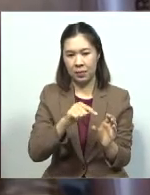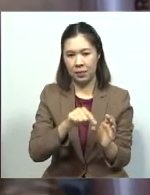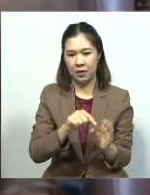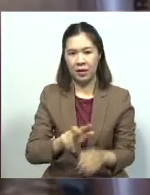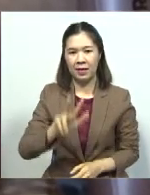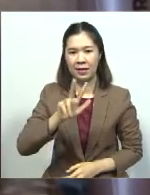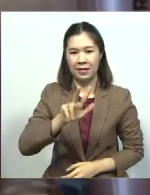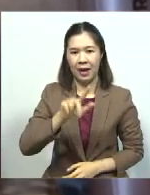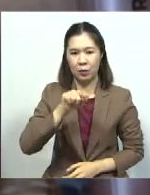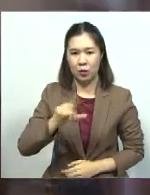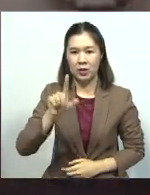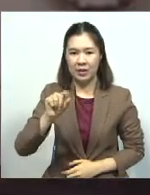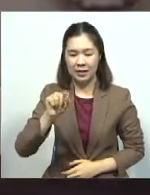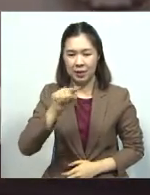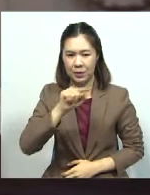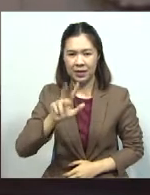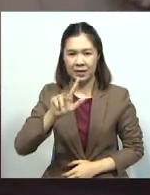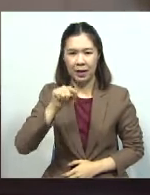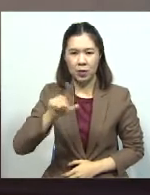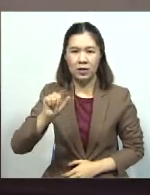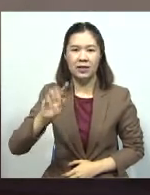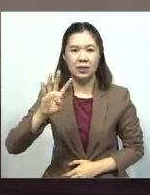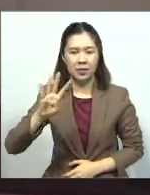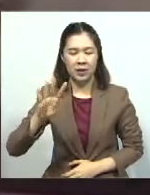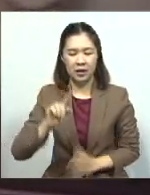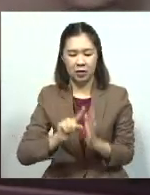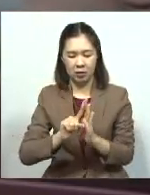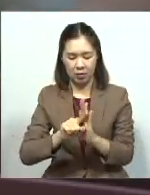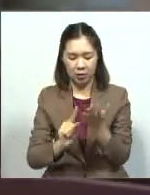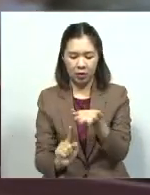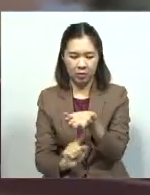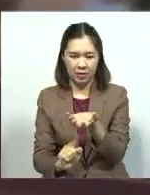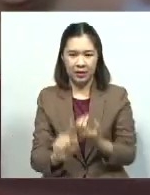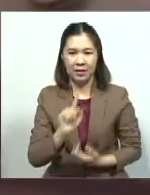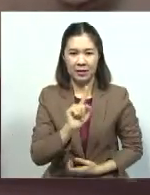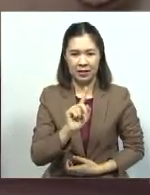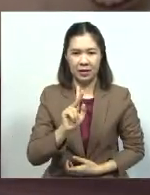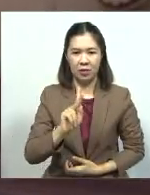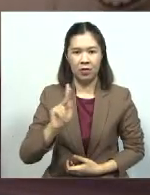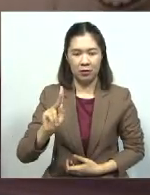3.20 บาทถึง 3.24 บาทต่อกิโลกรัมตามสัญญาค่ะ